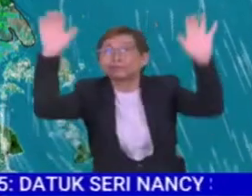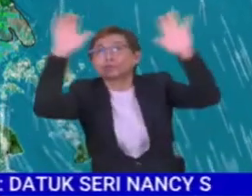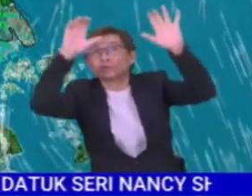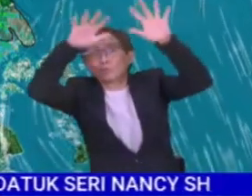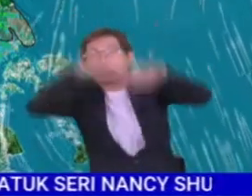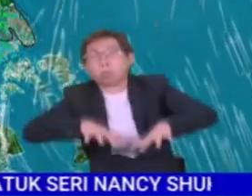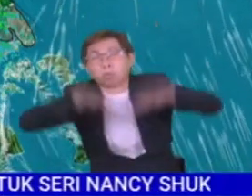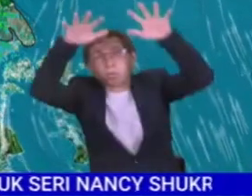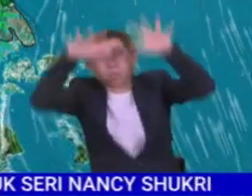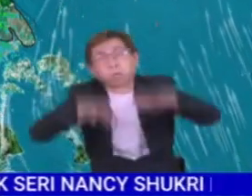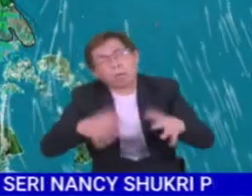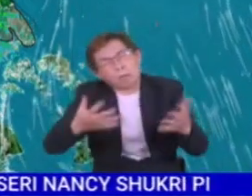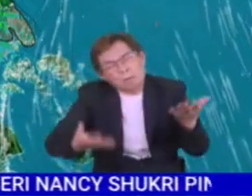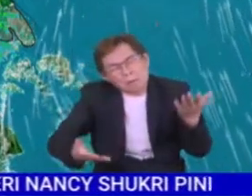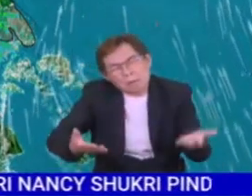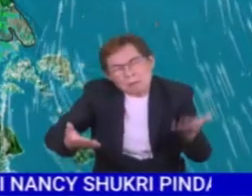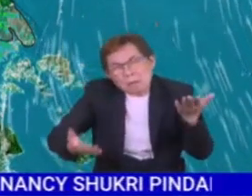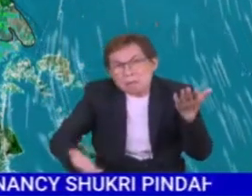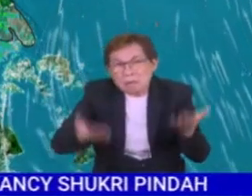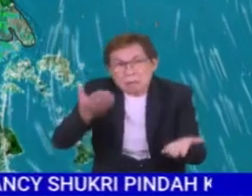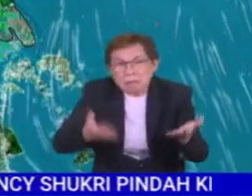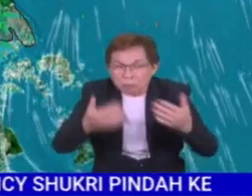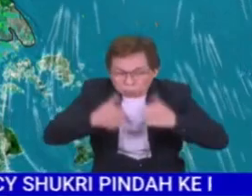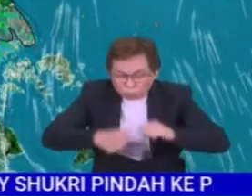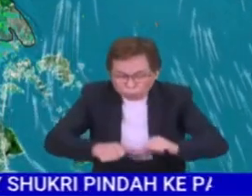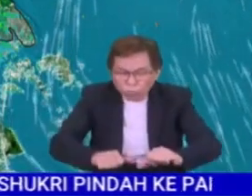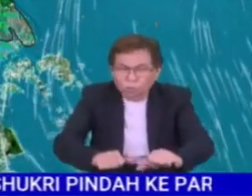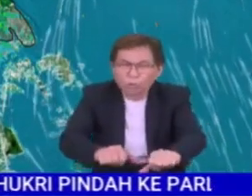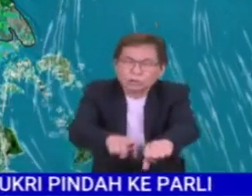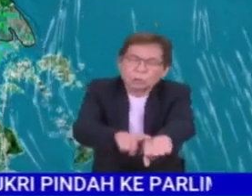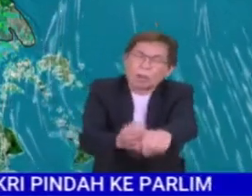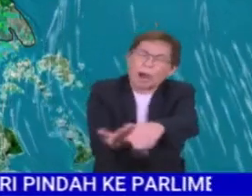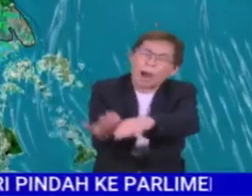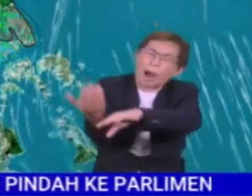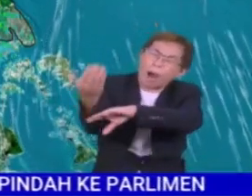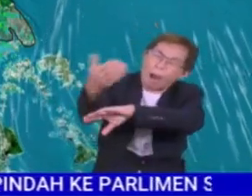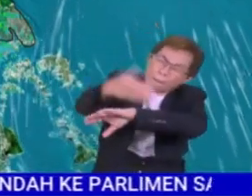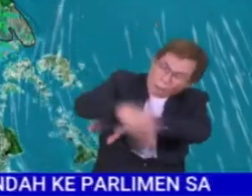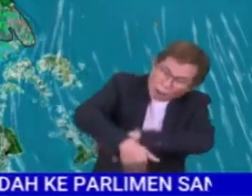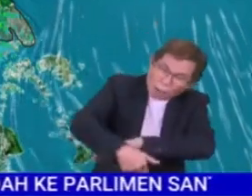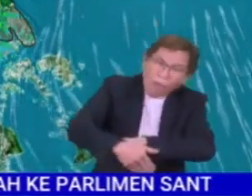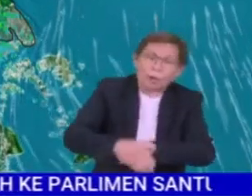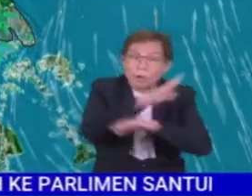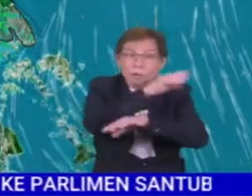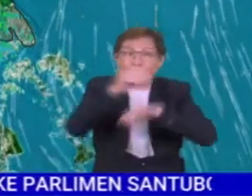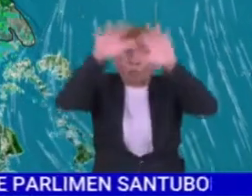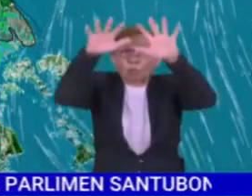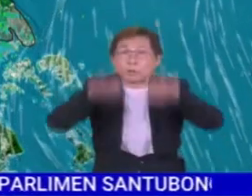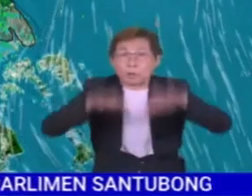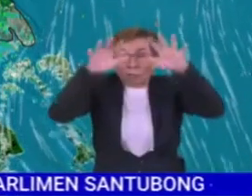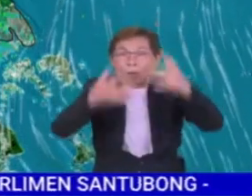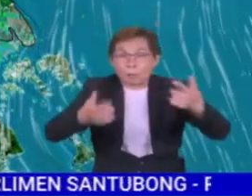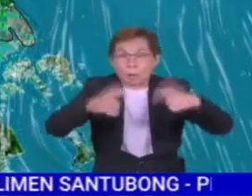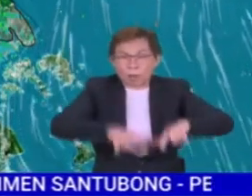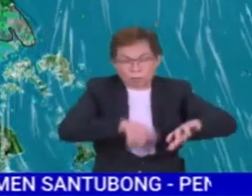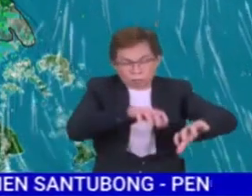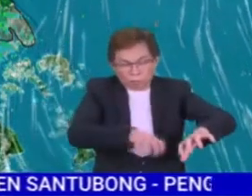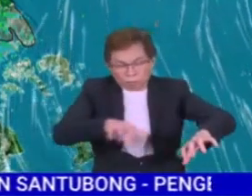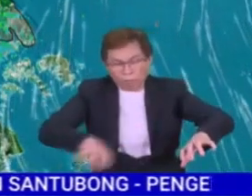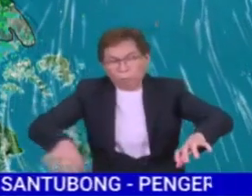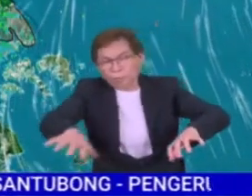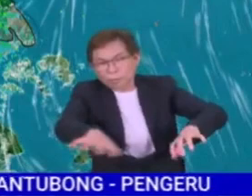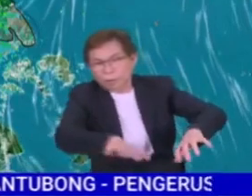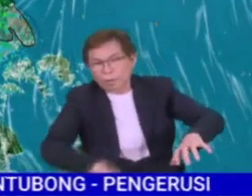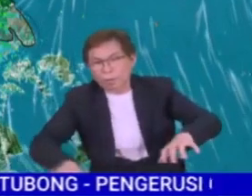cuaca hujan lebat tersebut yang dijangka akan berterusan sepanjang malam. Selain itu, hujan lebat juga dilihat berlaku di beberapa kawasan